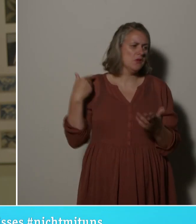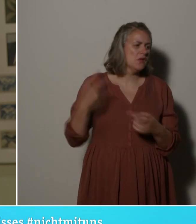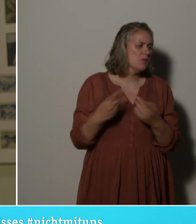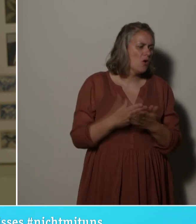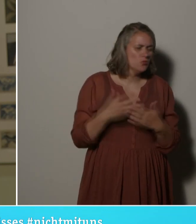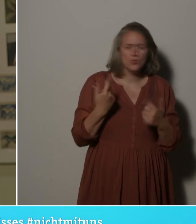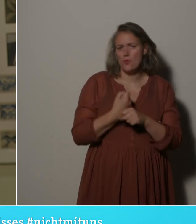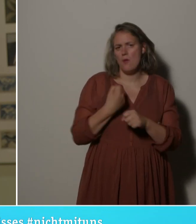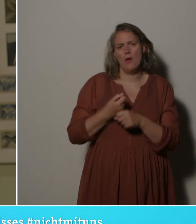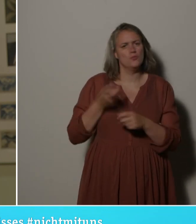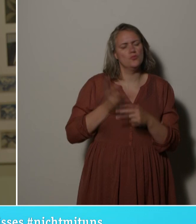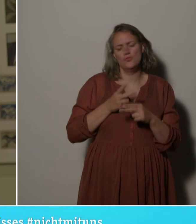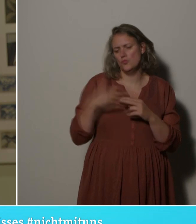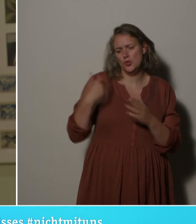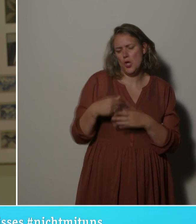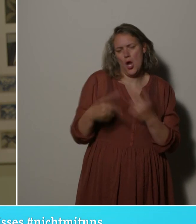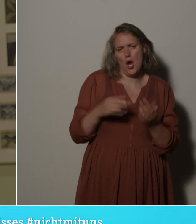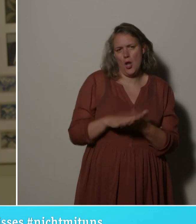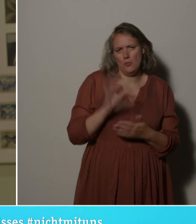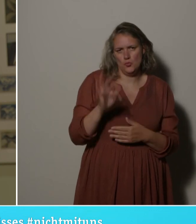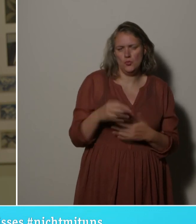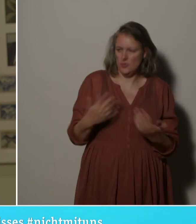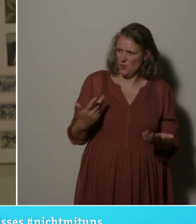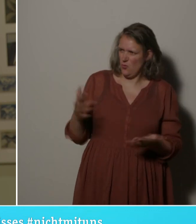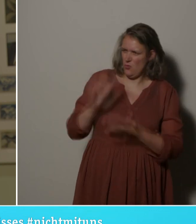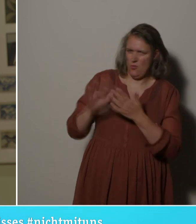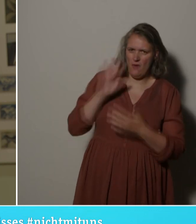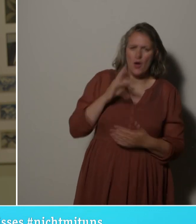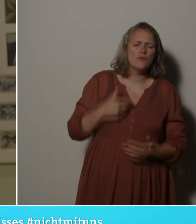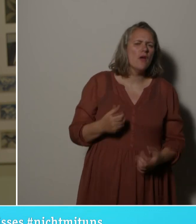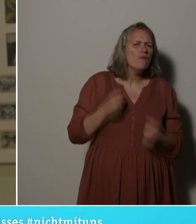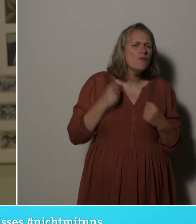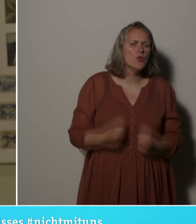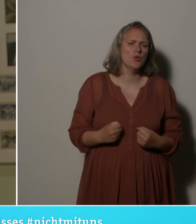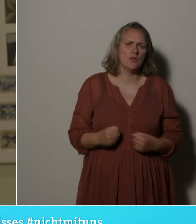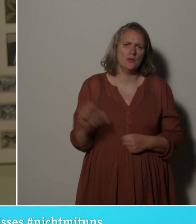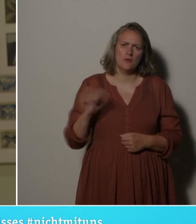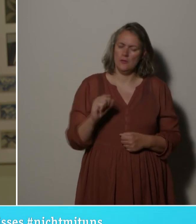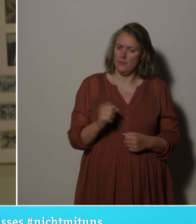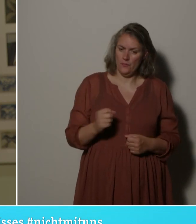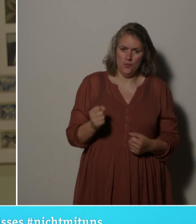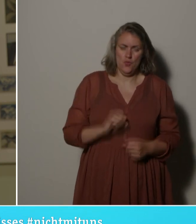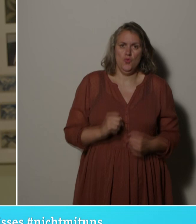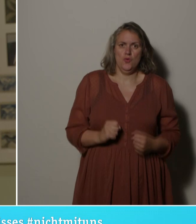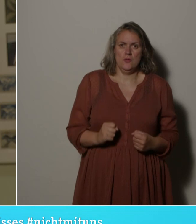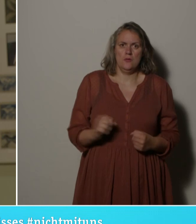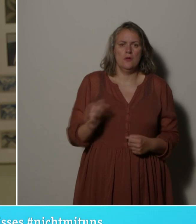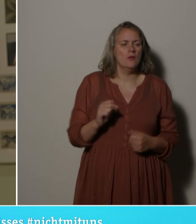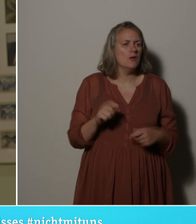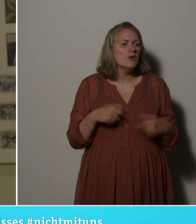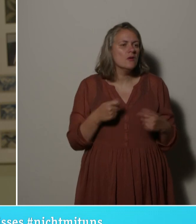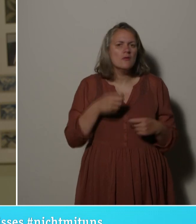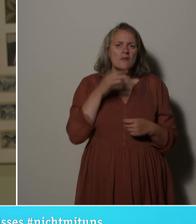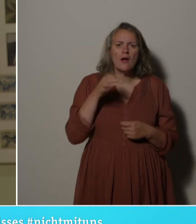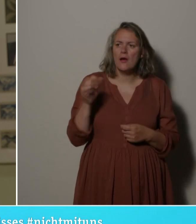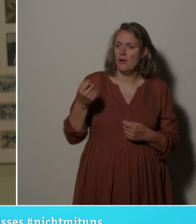gut so, wie es ist. Das ist unser Eindruck. Und wir sind wütend. Wütend über Fragen wie, gibt es überhaupt Menschen in